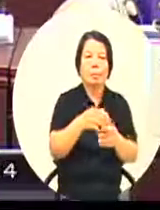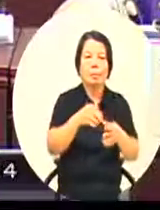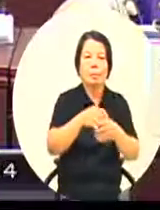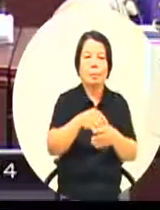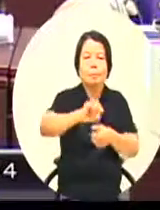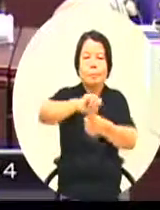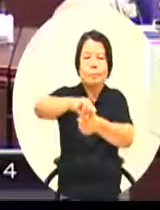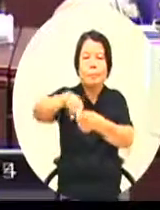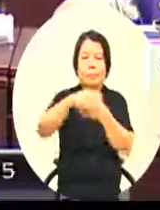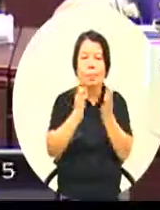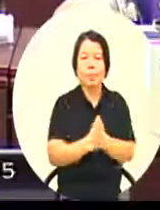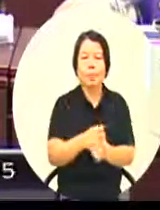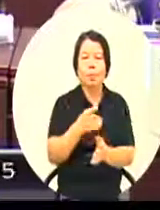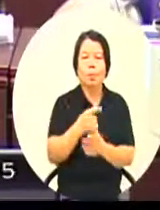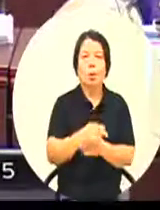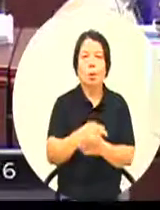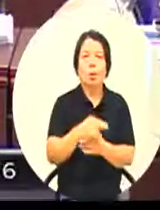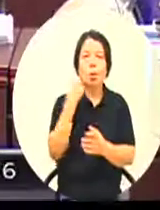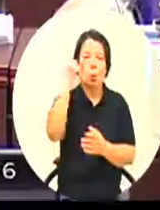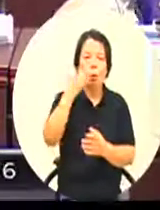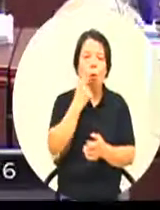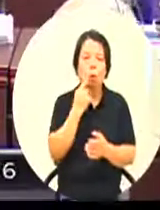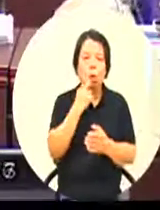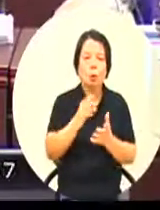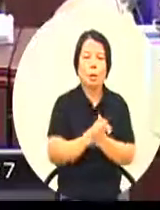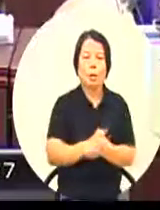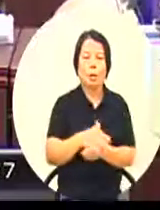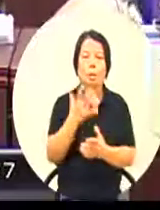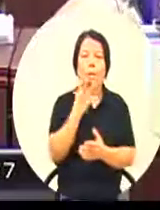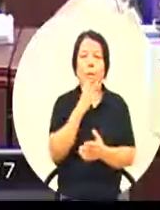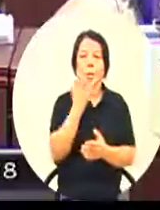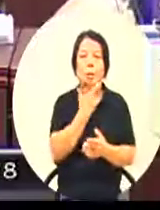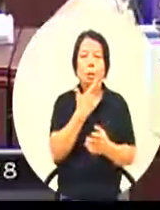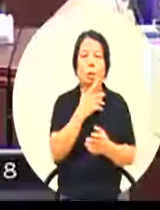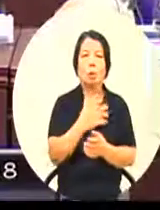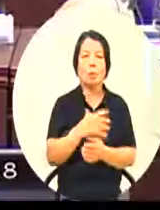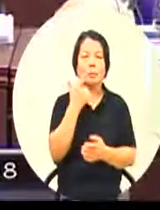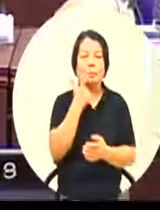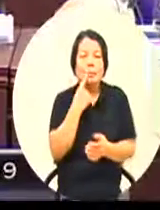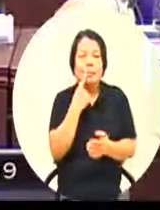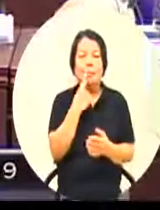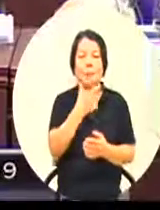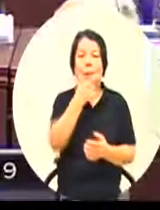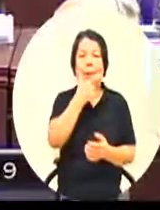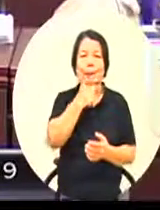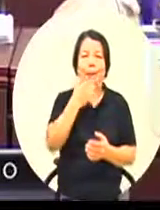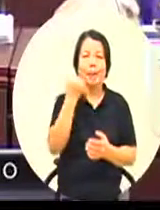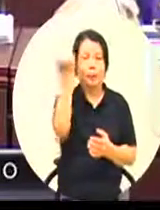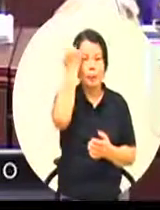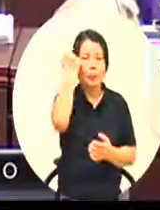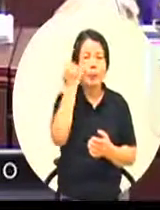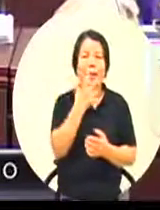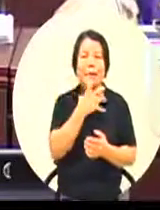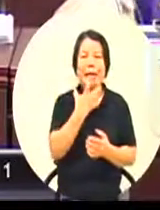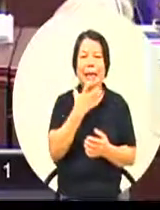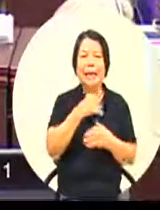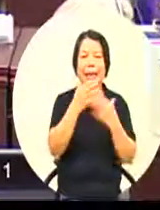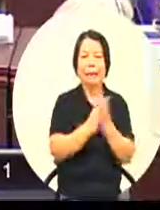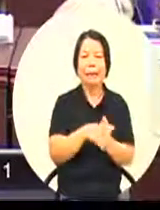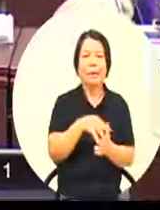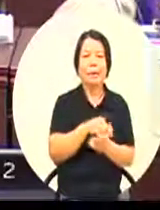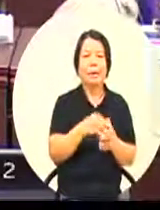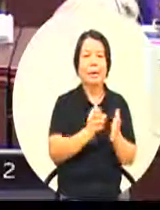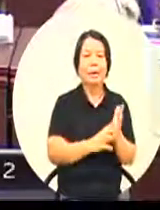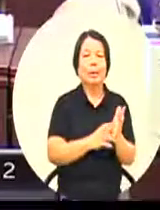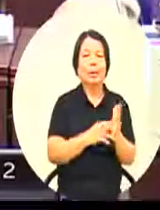是一件什么事情，酸甜苦辣你来品尝，光是一个这个叫做那天我们讲了番茄就有那么多